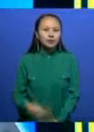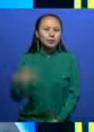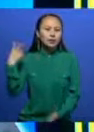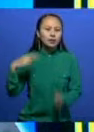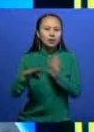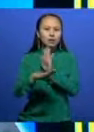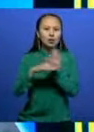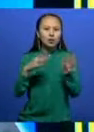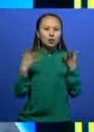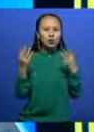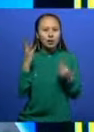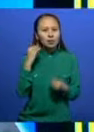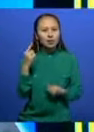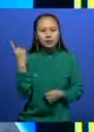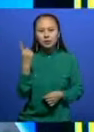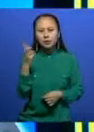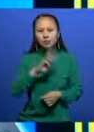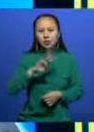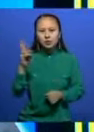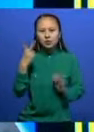Президент сайлау күні Алматының